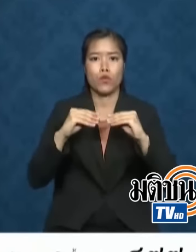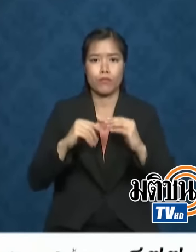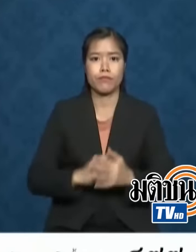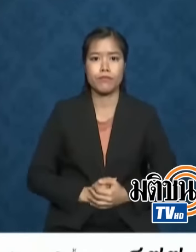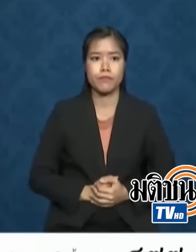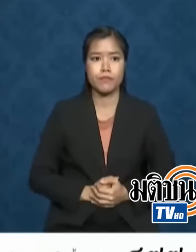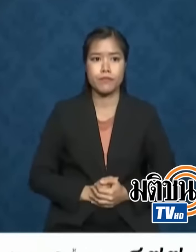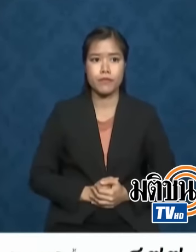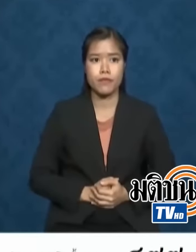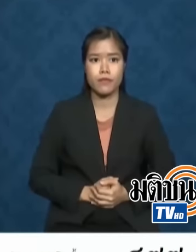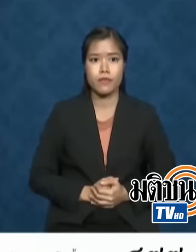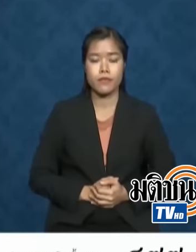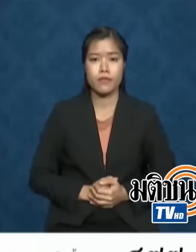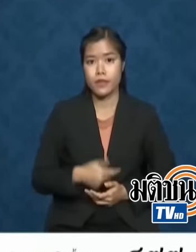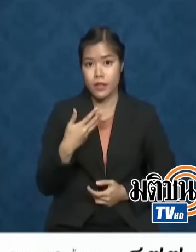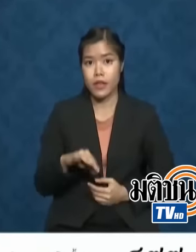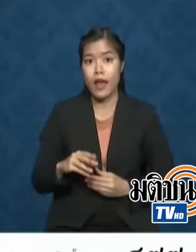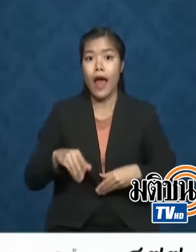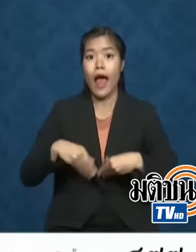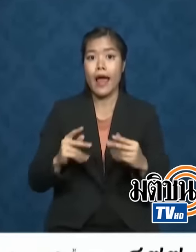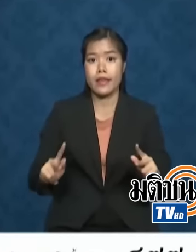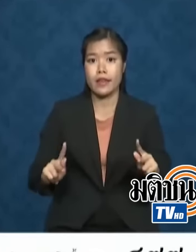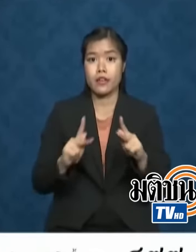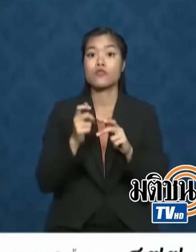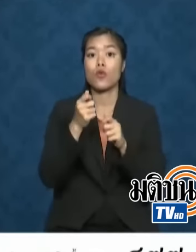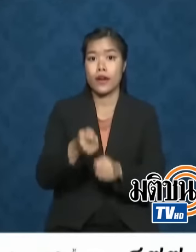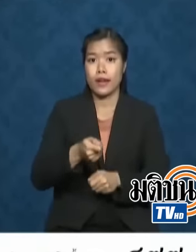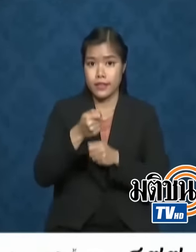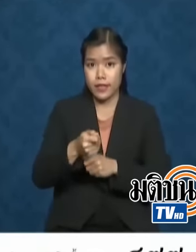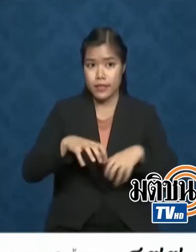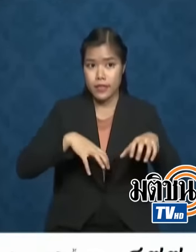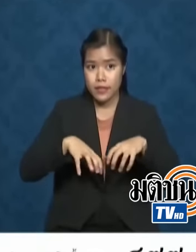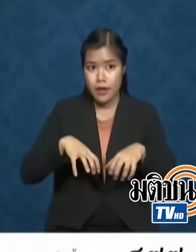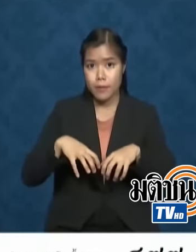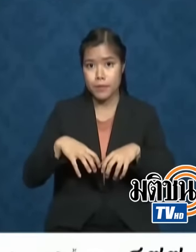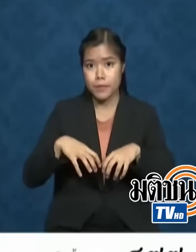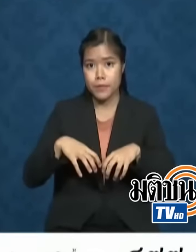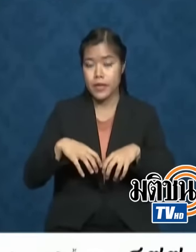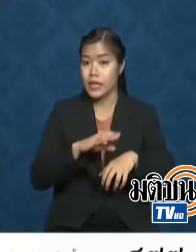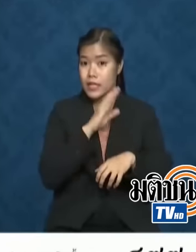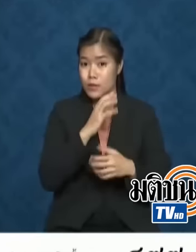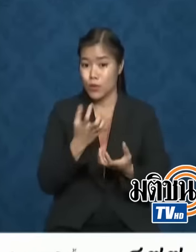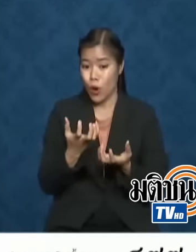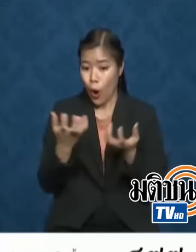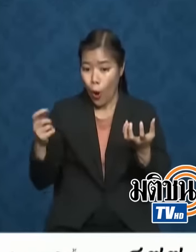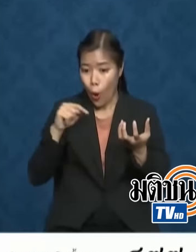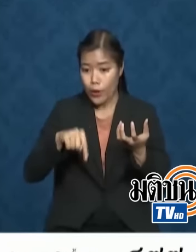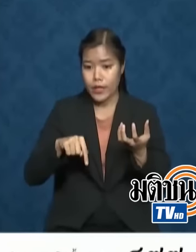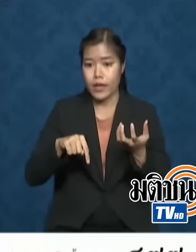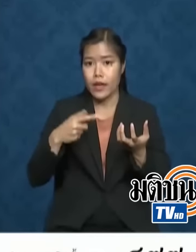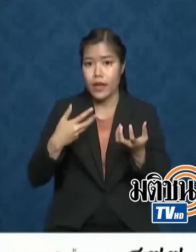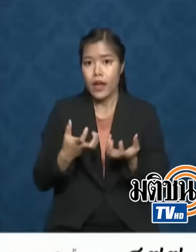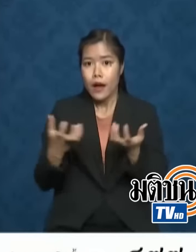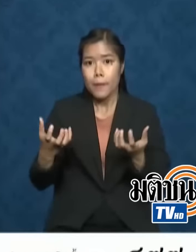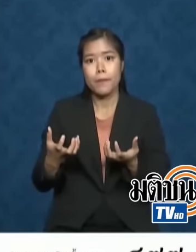ตรจัดทําระบบการติดตามย้อนกลับว่าสินค้าที่มีการเกษตรนั้นมีที่มาจากการเผาหรือไม่งบ